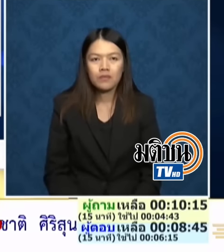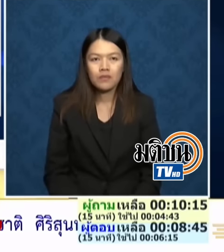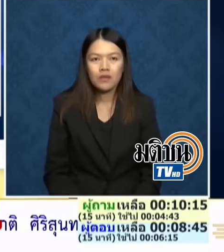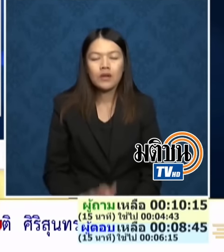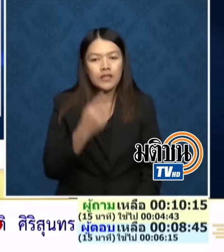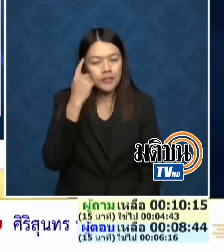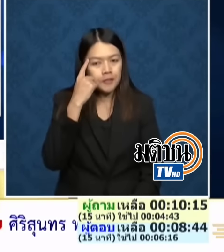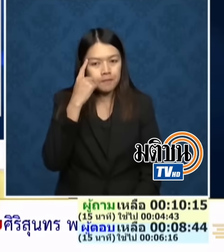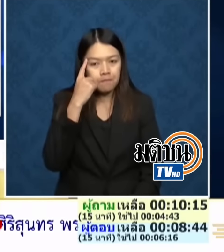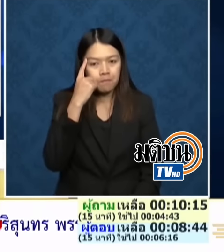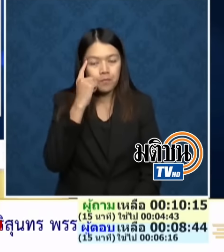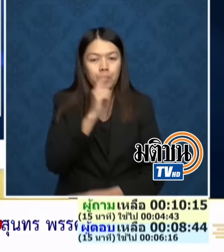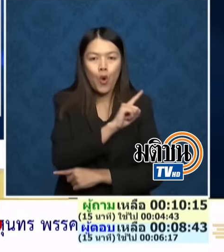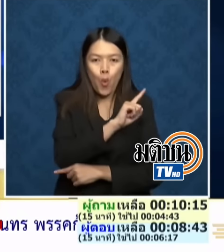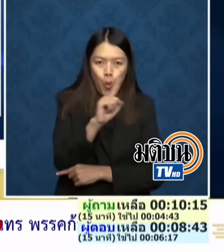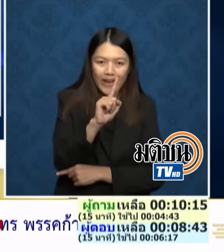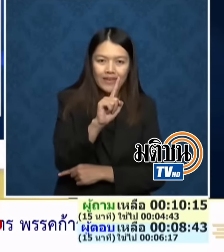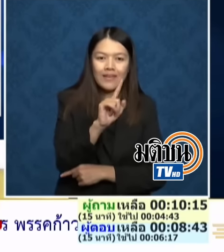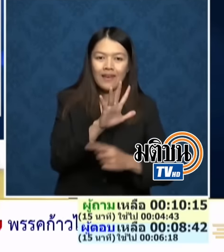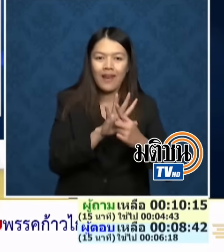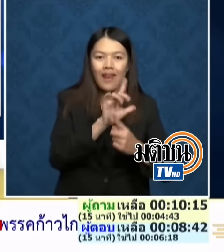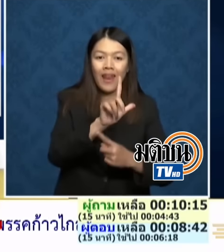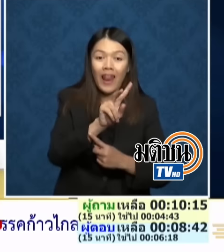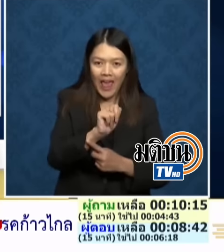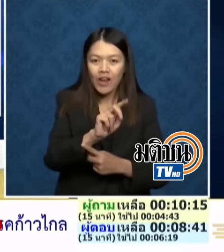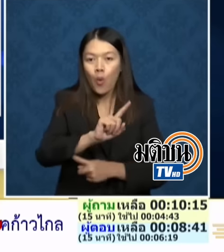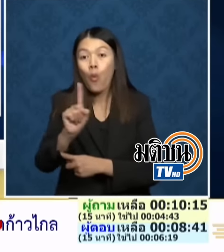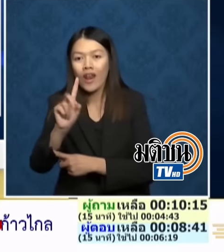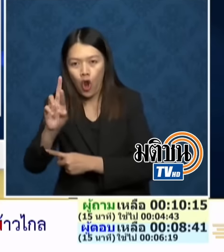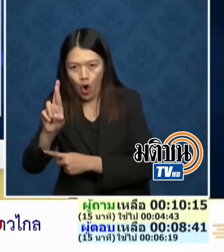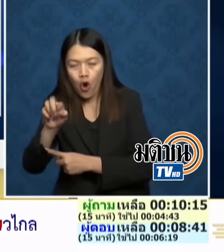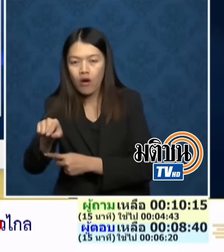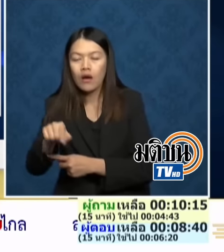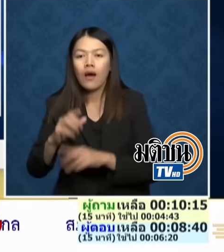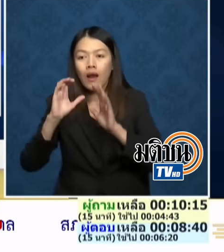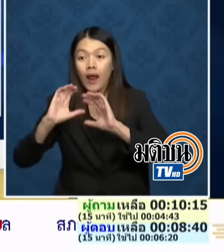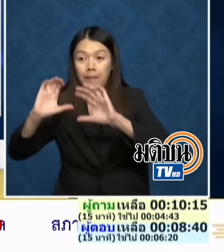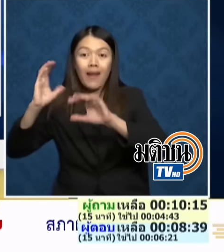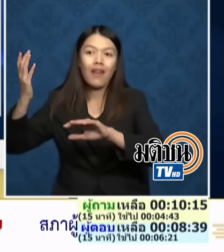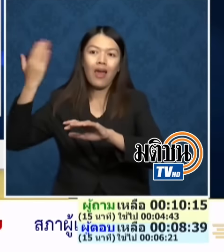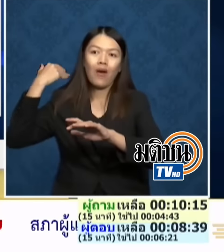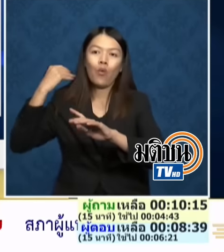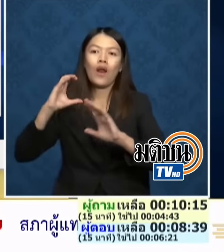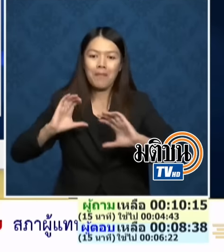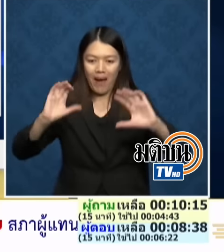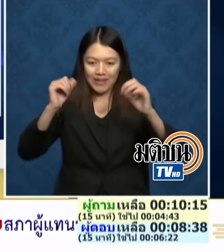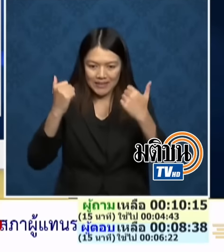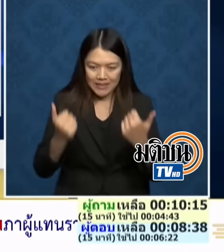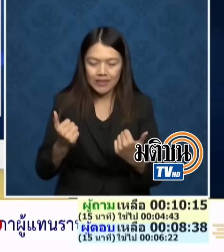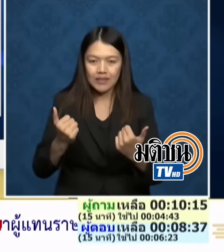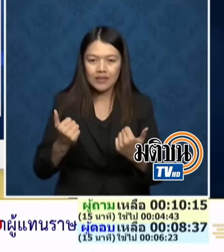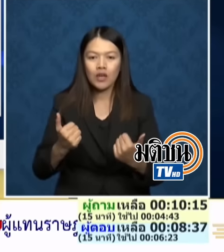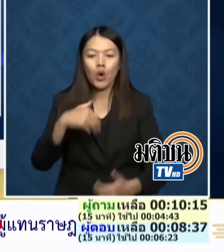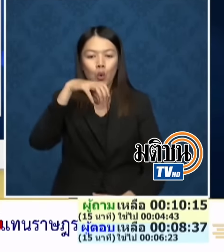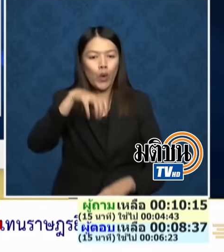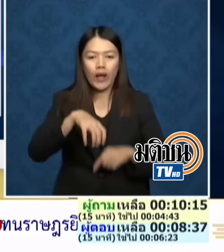เข้าสู่วันแดน Norway lawโดยรฐบาชุดทแล้วและชุนเห็นชอบว่าเอาหนวยงานทเป็ก